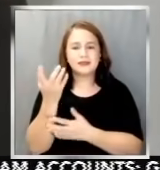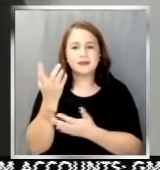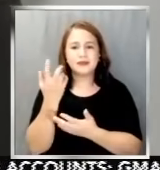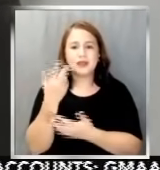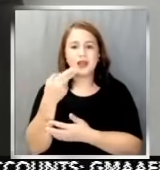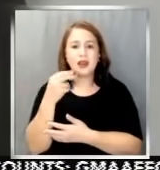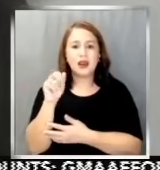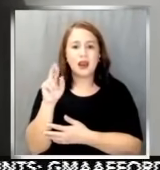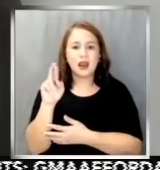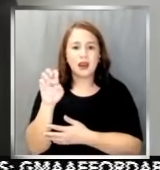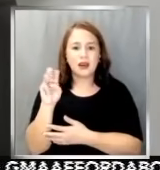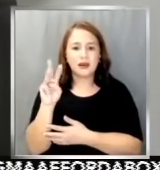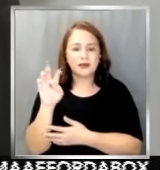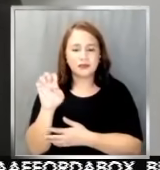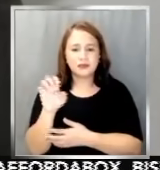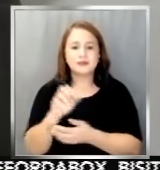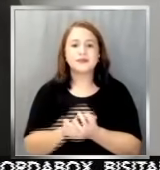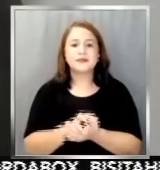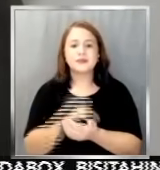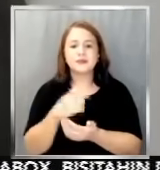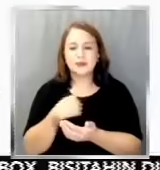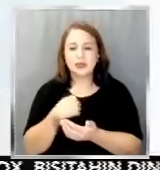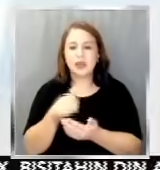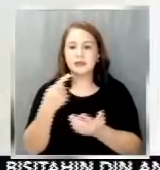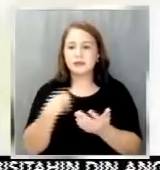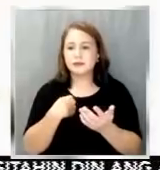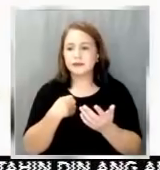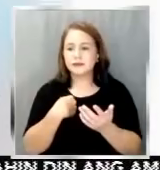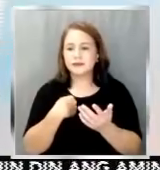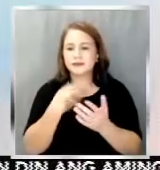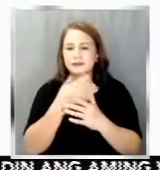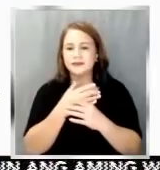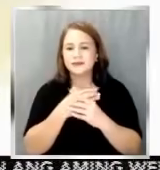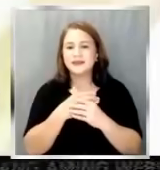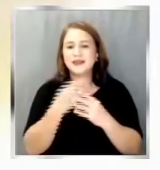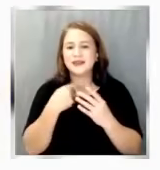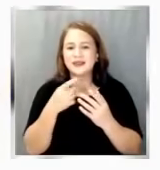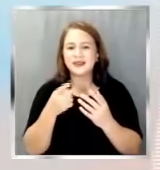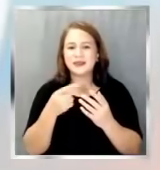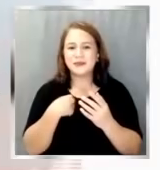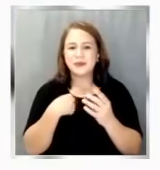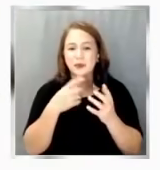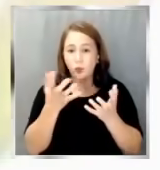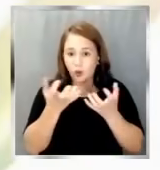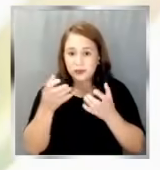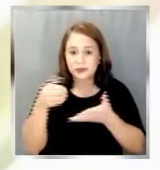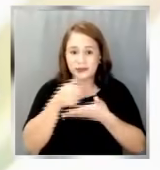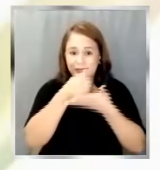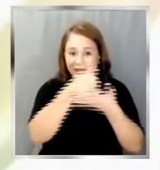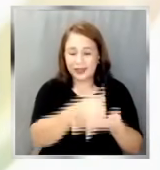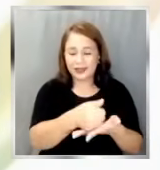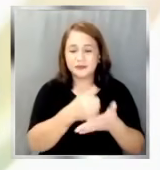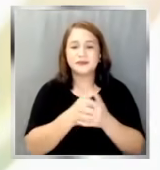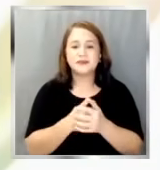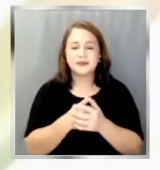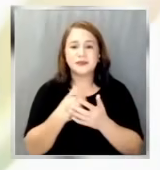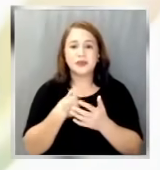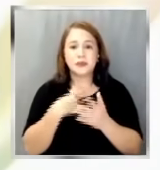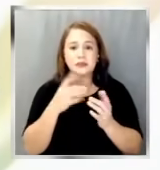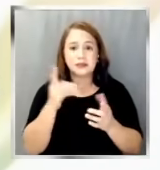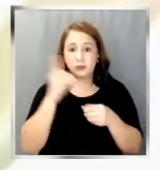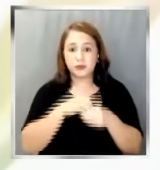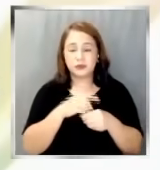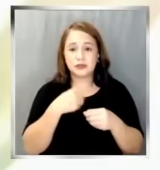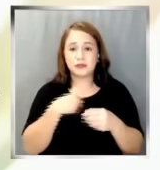magagandang tunog ng ating mundo. Para sa mga nais magpaabot ng tulong, pwedeng magdeposito sa aming mga bank